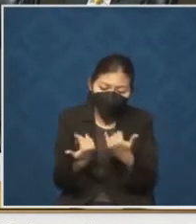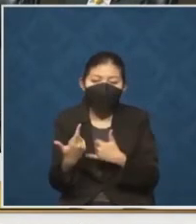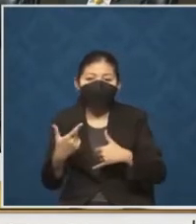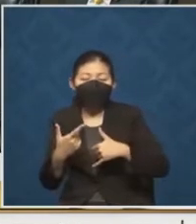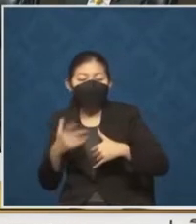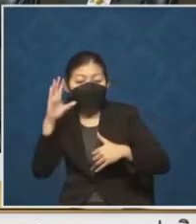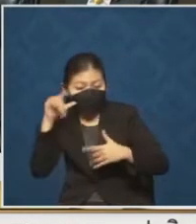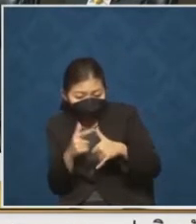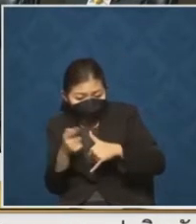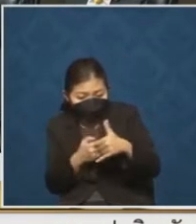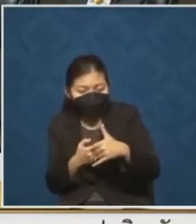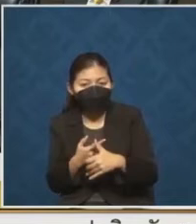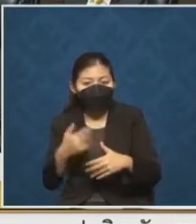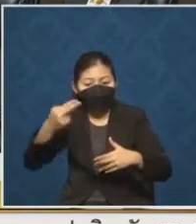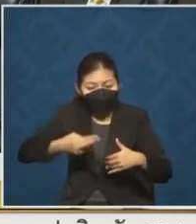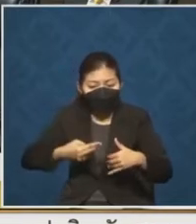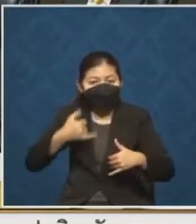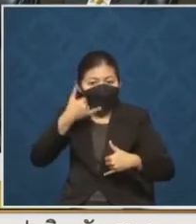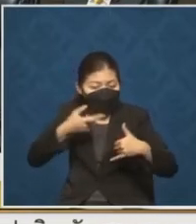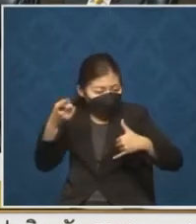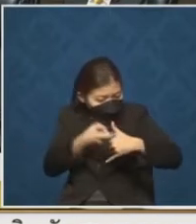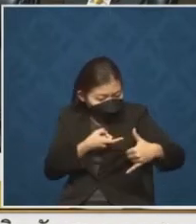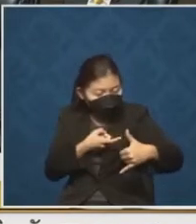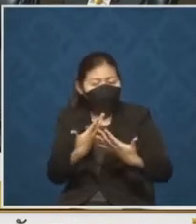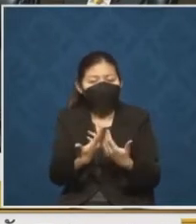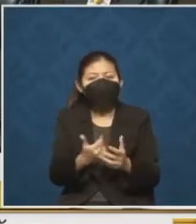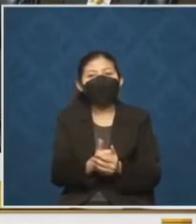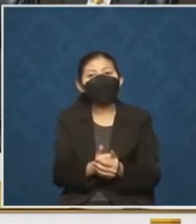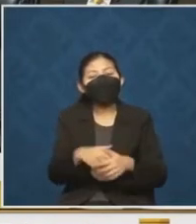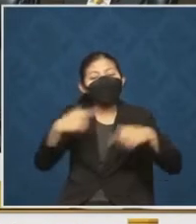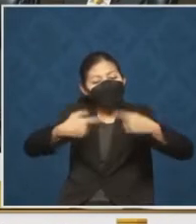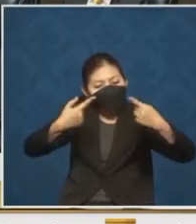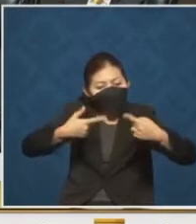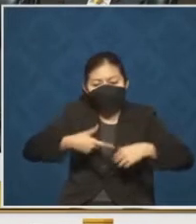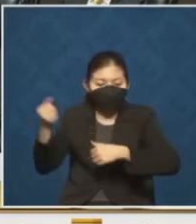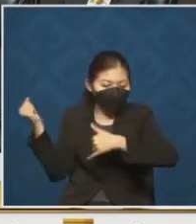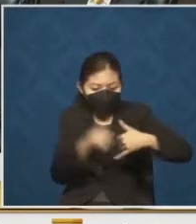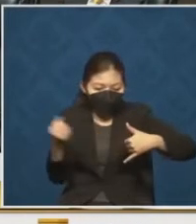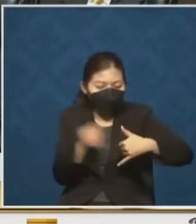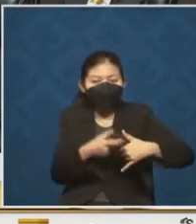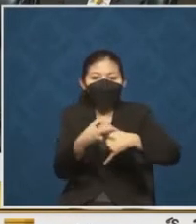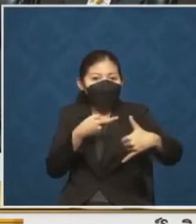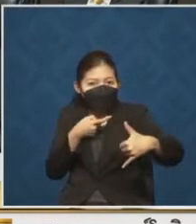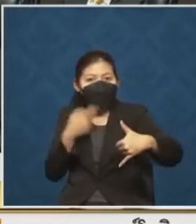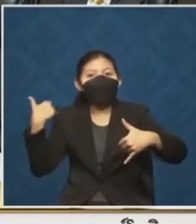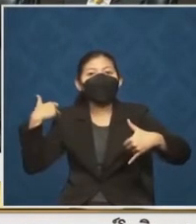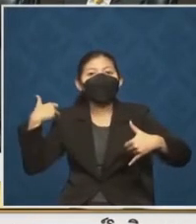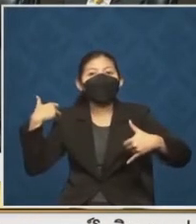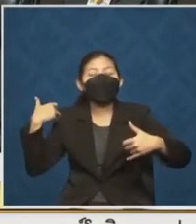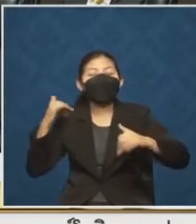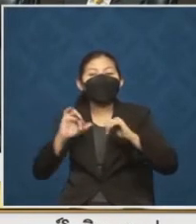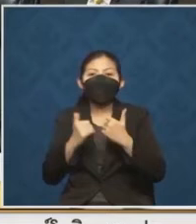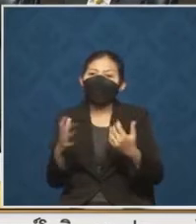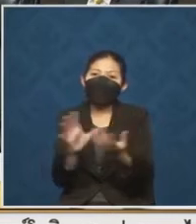เว้นไม่ได้เลยเป็นความเดือดร้อนของพี่น้องประชาชนอย่างแสนสาหัสลูกฆ่าพ่อ